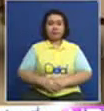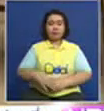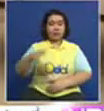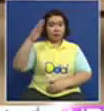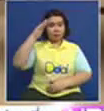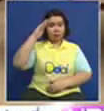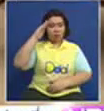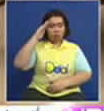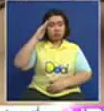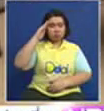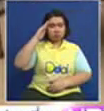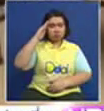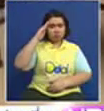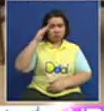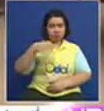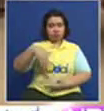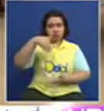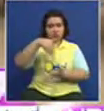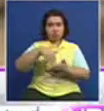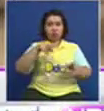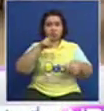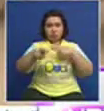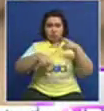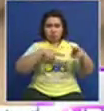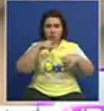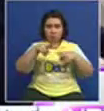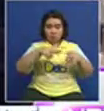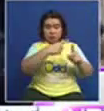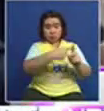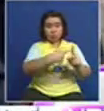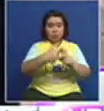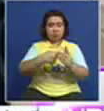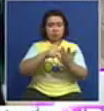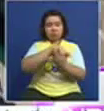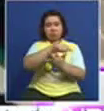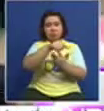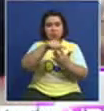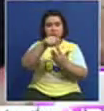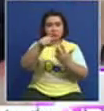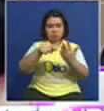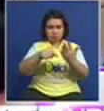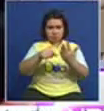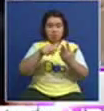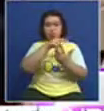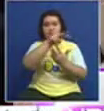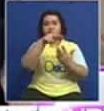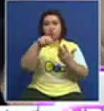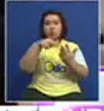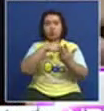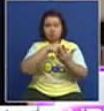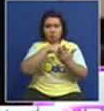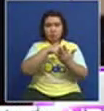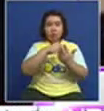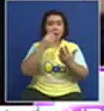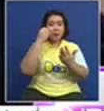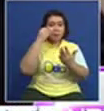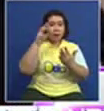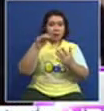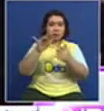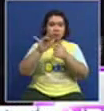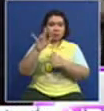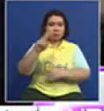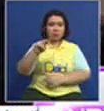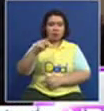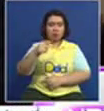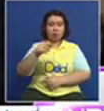ารชุดปฏิบัติการตั้งจุดตรวจจุดสกัดชั่วคราวตามแนวชายแดนไทยเมียนมาบริเวณด่านตรวจม้ง9หลังบ้านม้ง9หลังหมู่